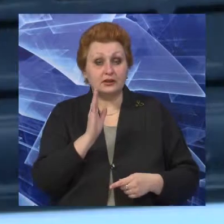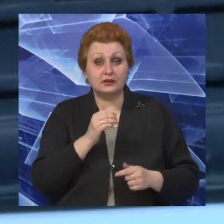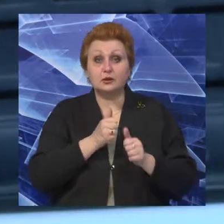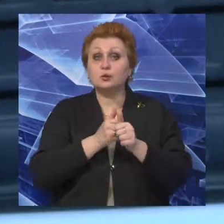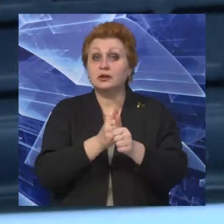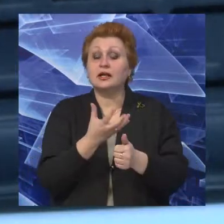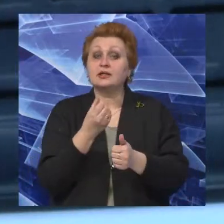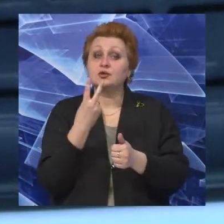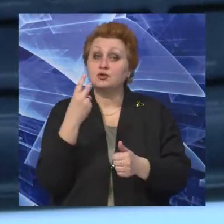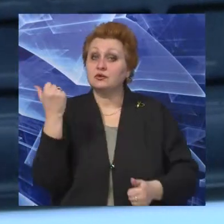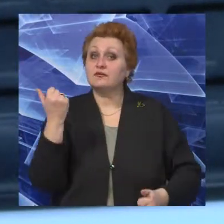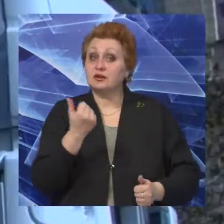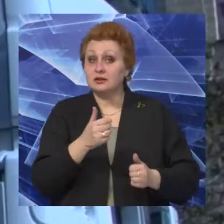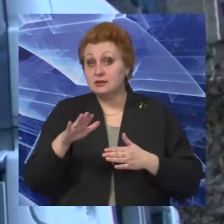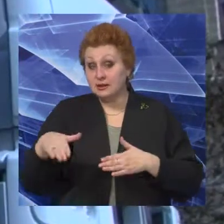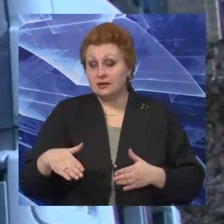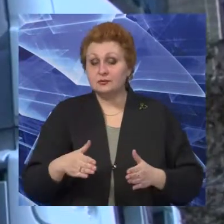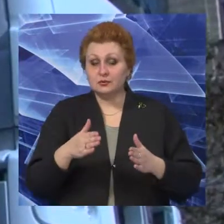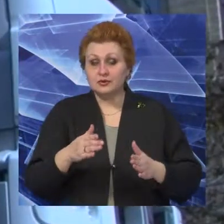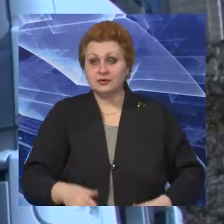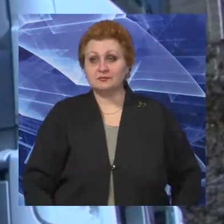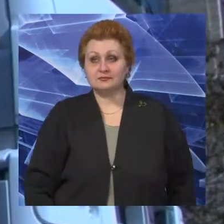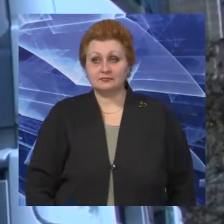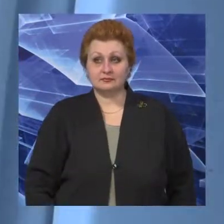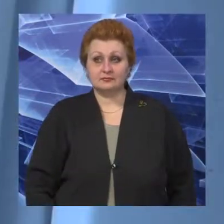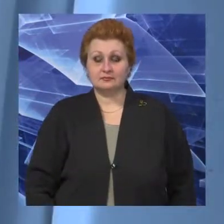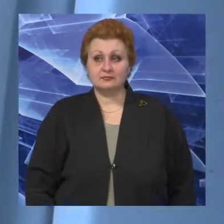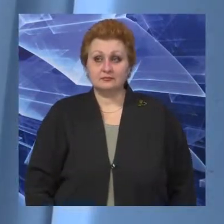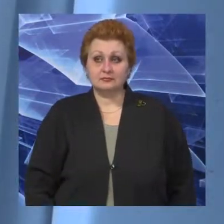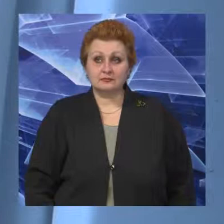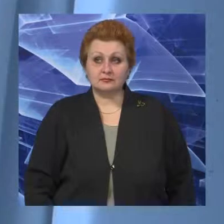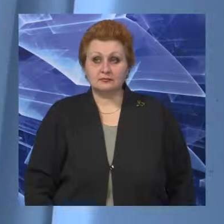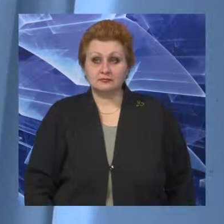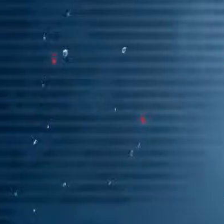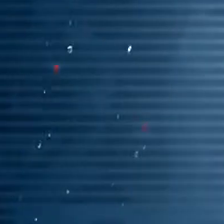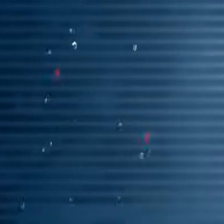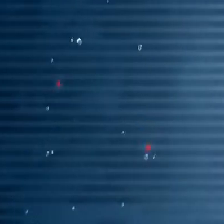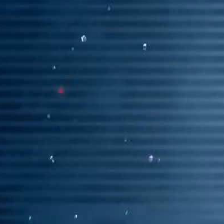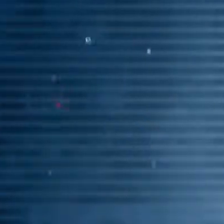камазовской делегации еще 2 недели пути. Ефим Пушкин, Иван Фильянов, Ставропольское телевидение.